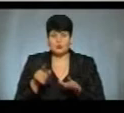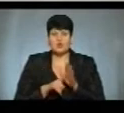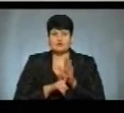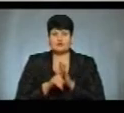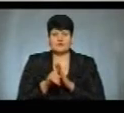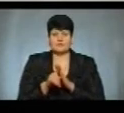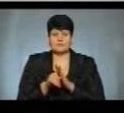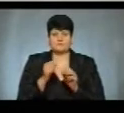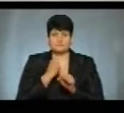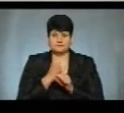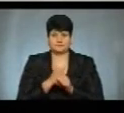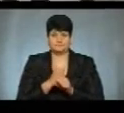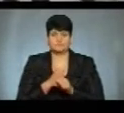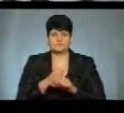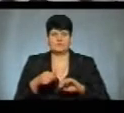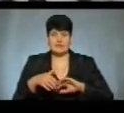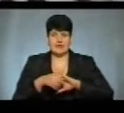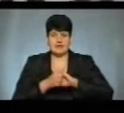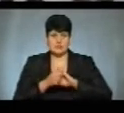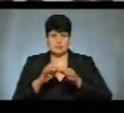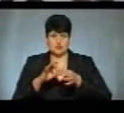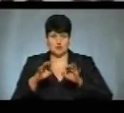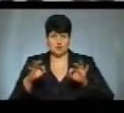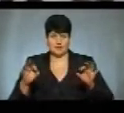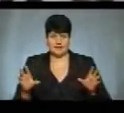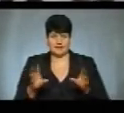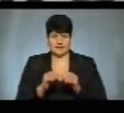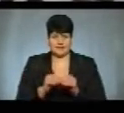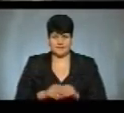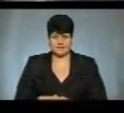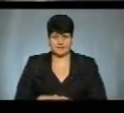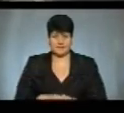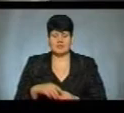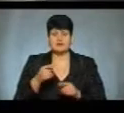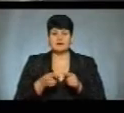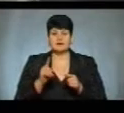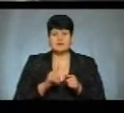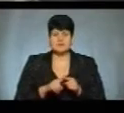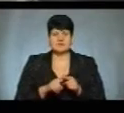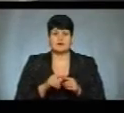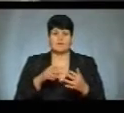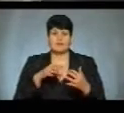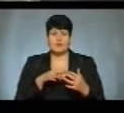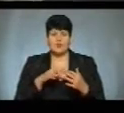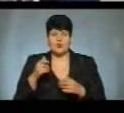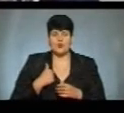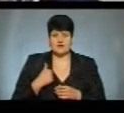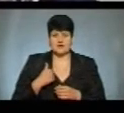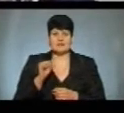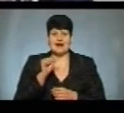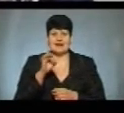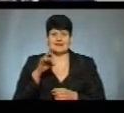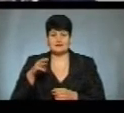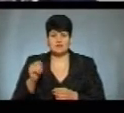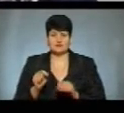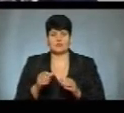розпочинають формувати живий ланцюг єднання. Це Станіслав Кравець, військовий Тернопільської окремої артилерійської бригади. Він розпочинає ланцюг єднання.